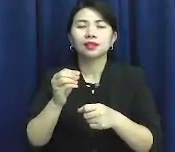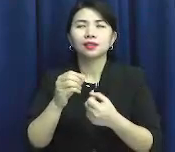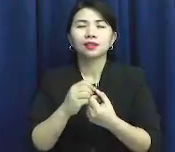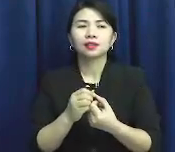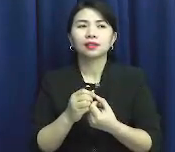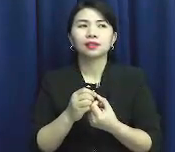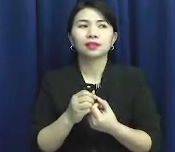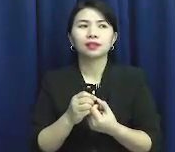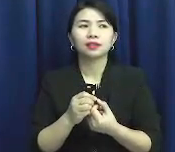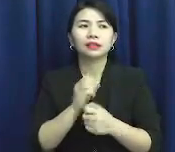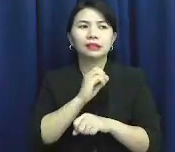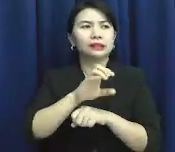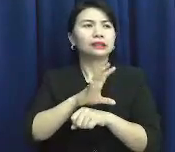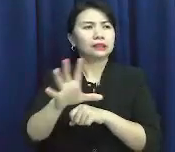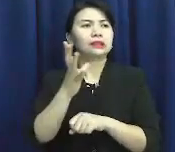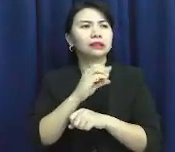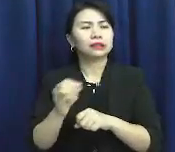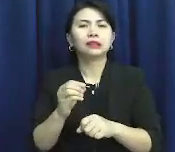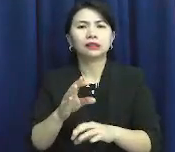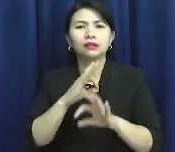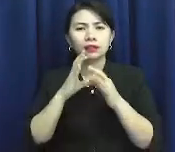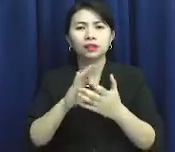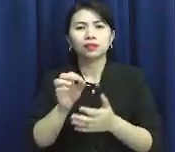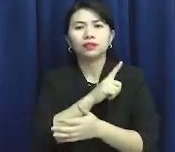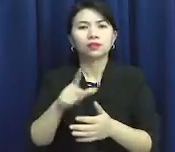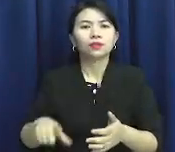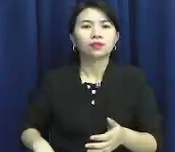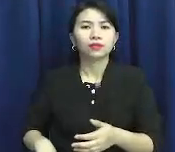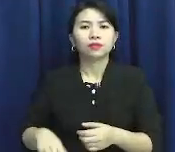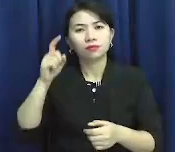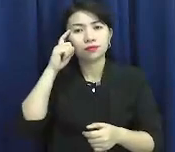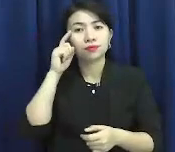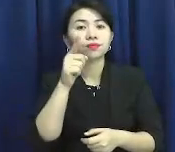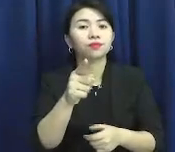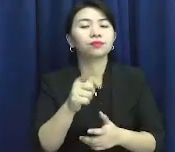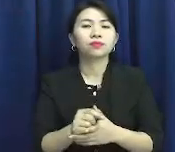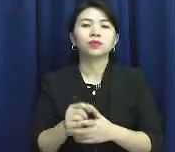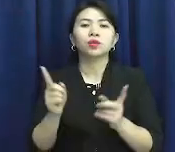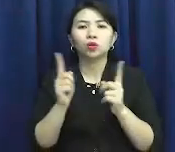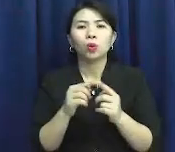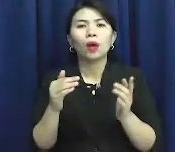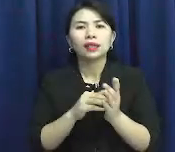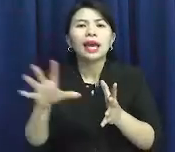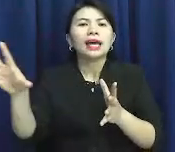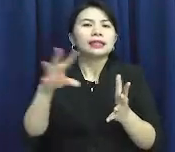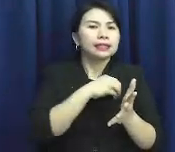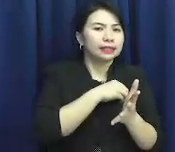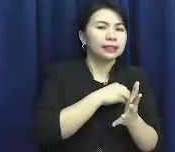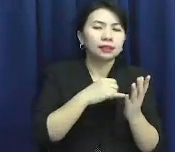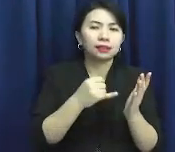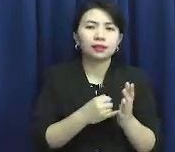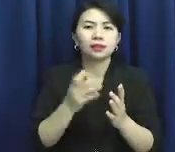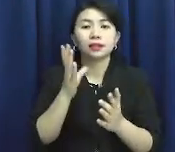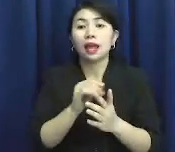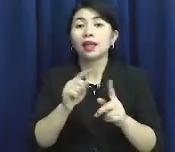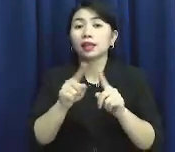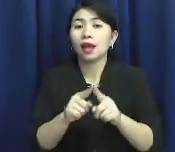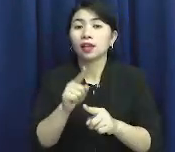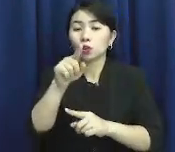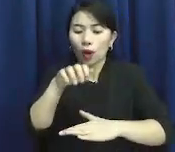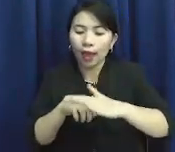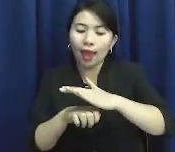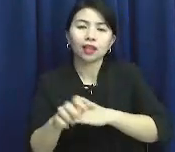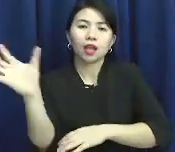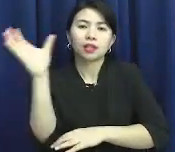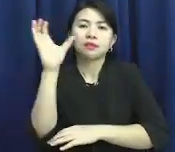ay kailangan ninyong gawin para ano, pumasok sa inyo at mapasigurado ninyo sa pagpasok ninyo this Christmas season,